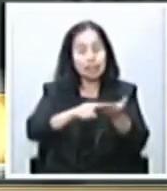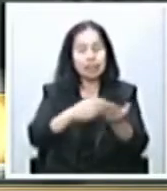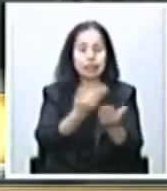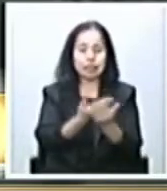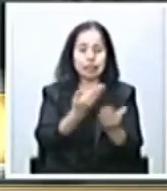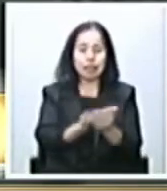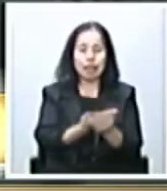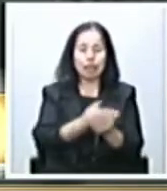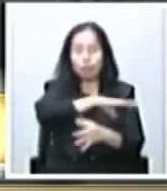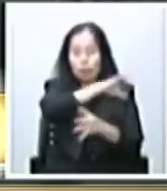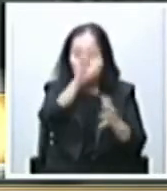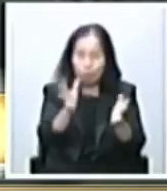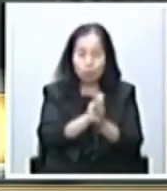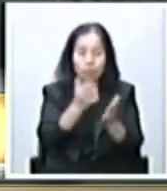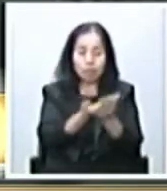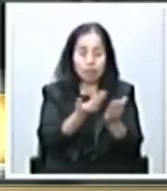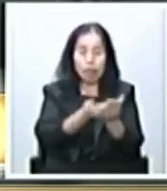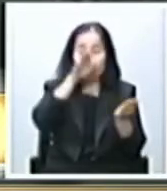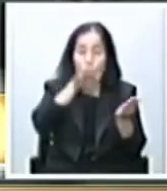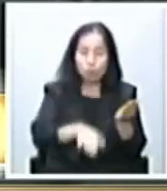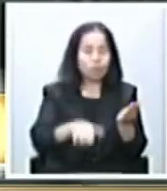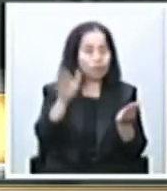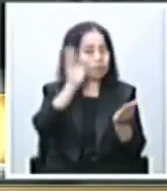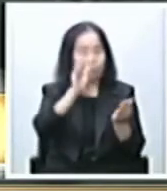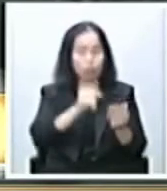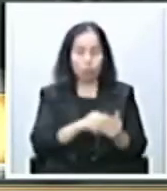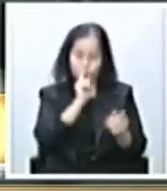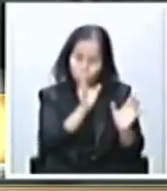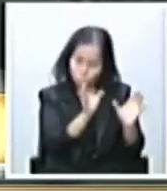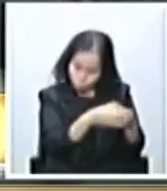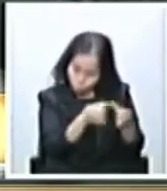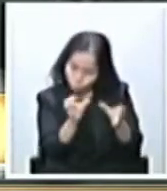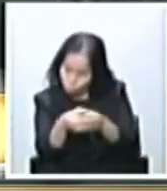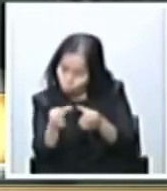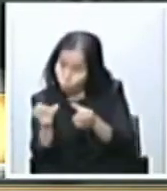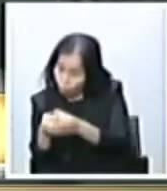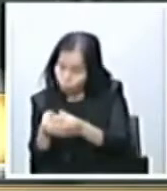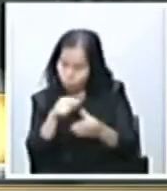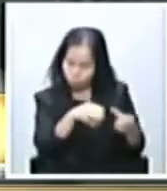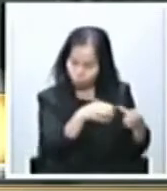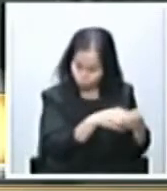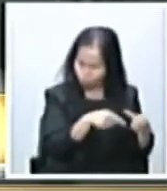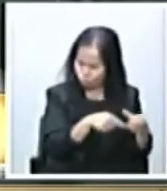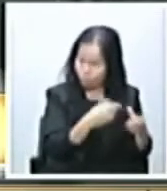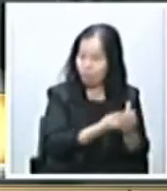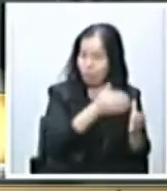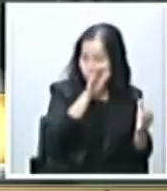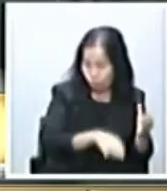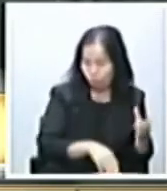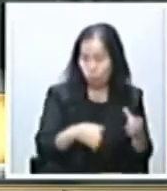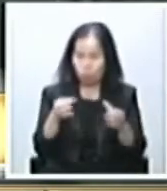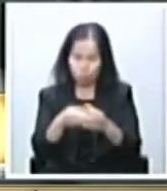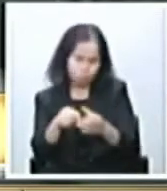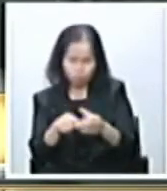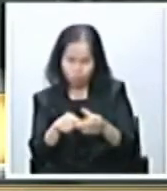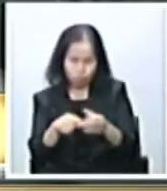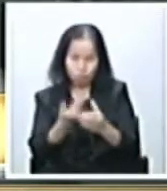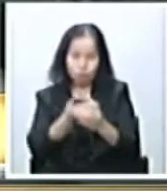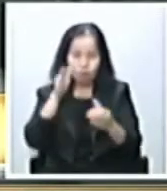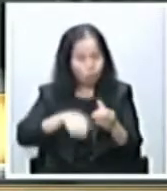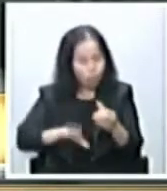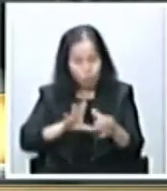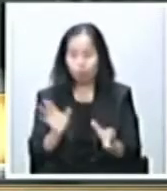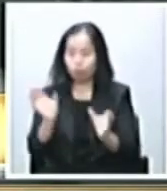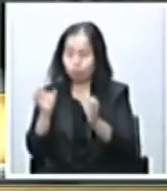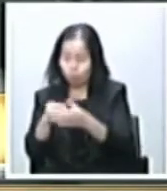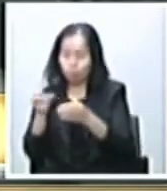หมารวมเราจะต้องไปปรับความเข้มข้นความเข้มงวดในการพิจารณาอนุมัติและทิศทางของข้อเสนองานวิจั